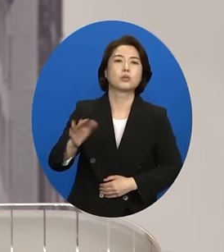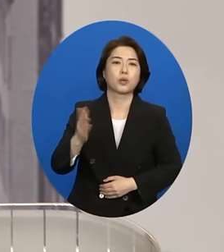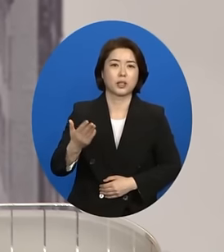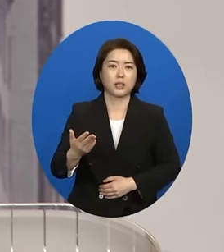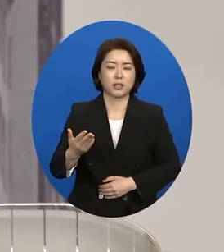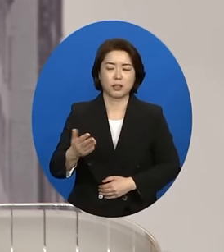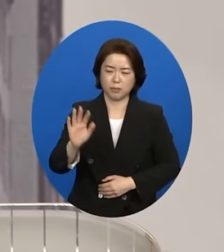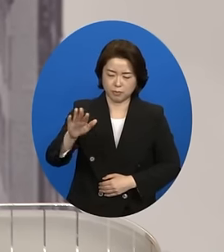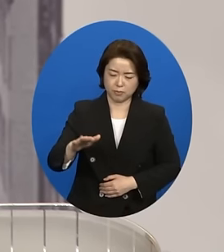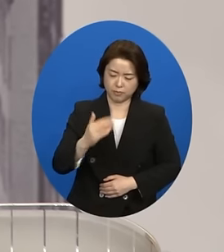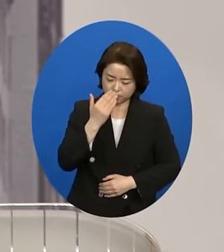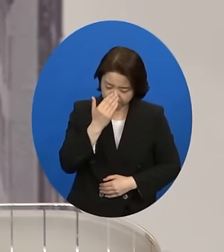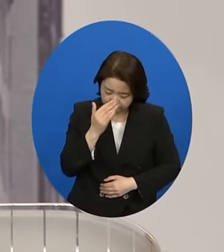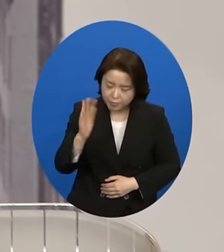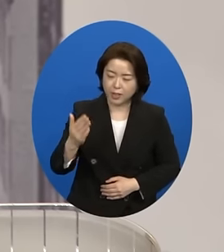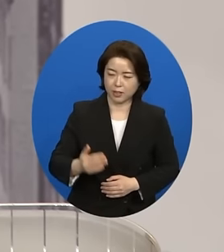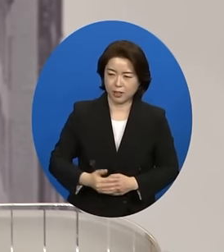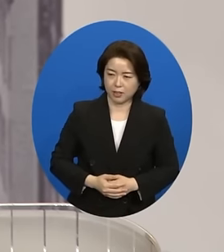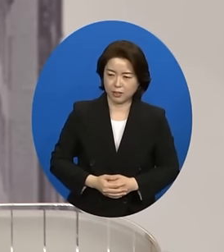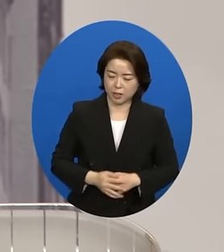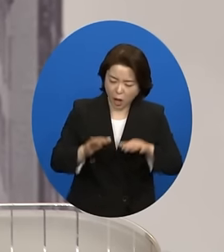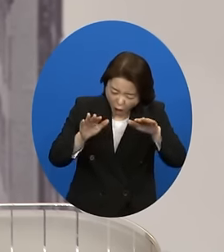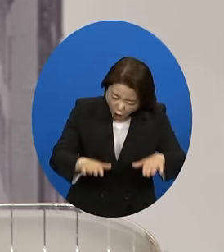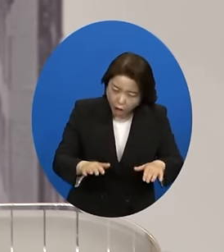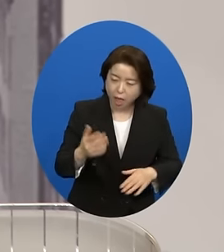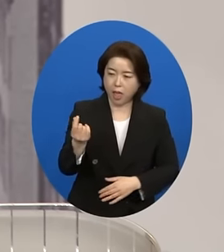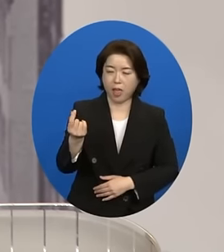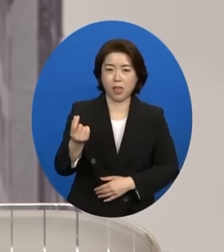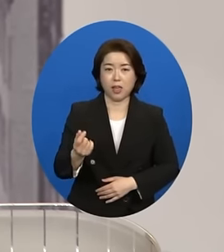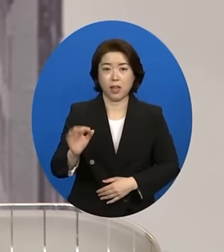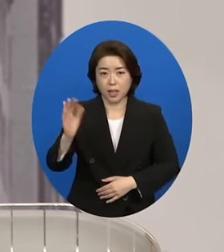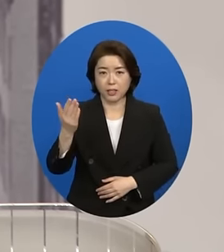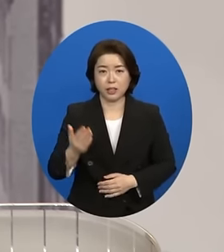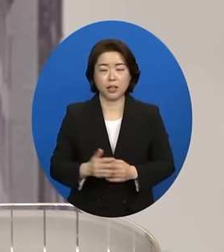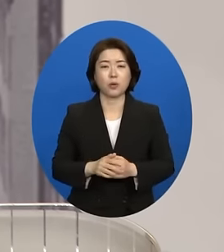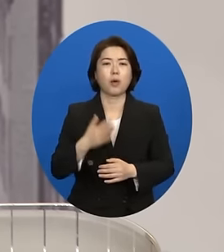엎드려야 돼. 겸손해야 돼.